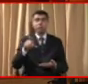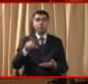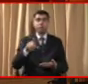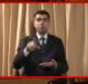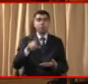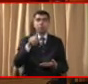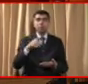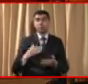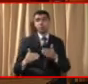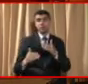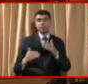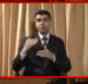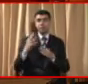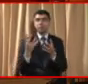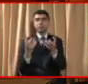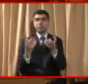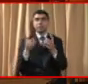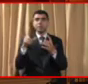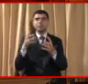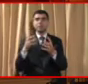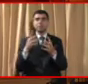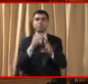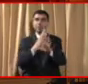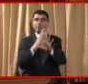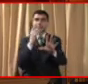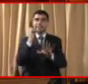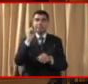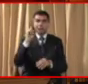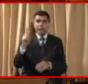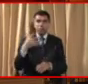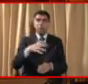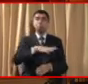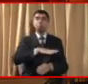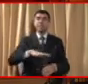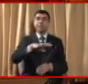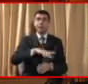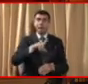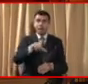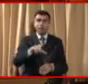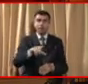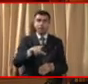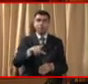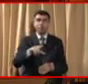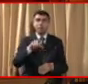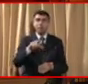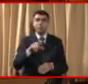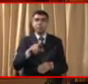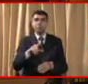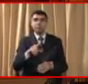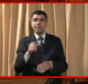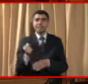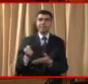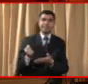واحد النمو كبير هي مدن للدعم ديالها ماشي غير